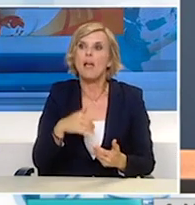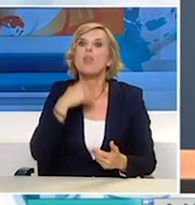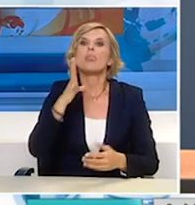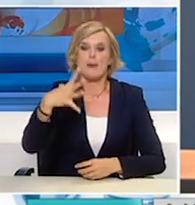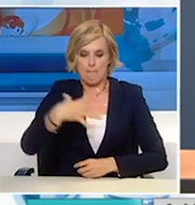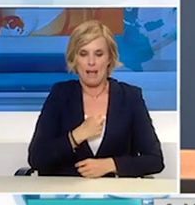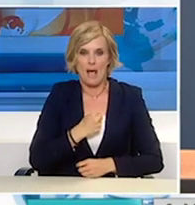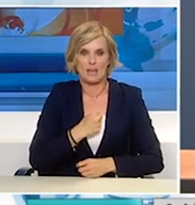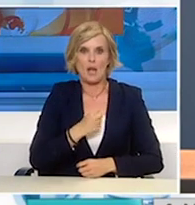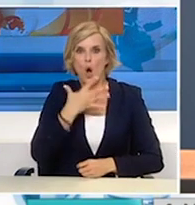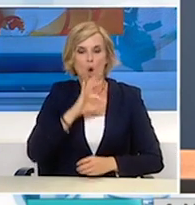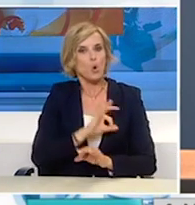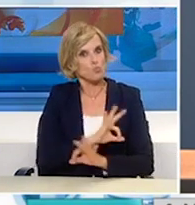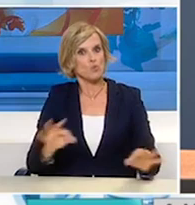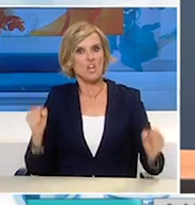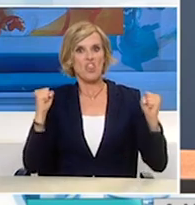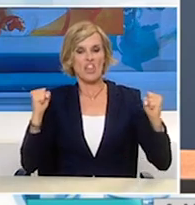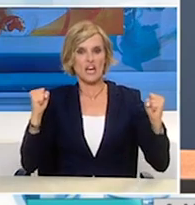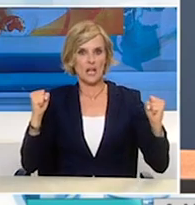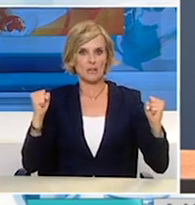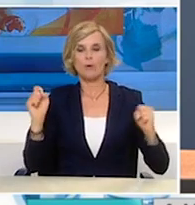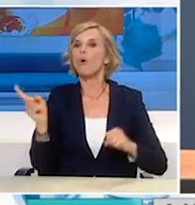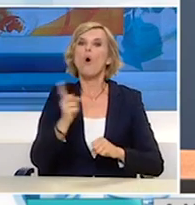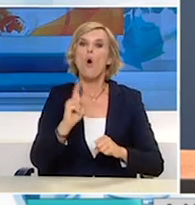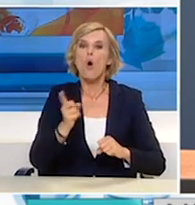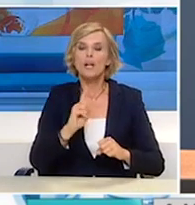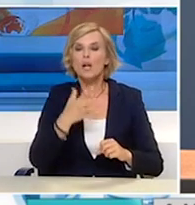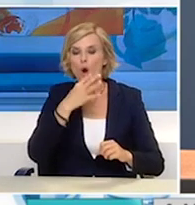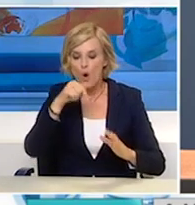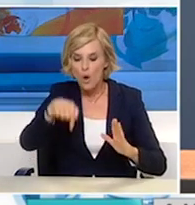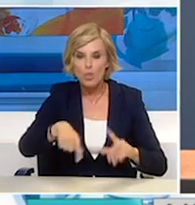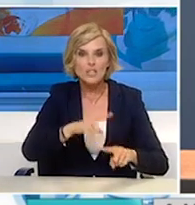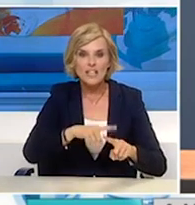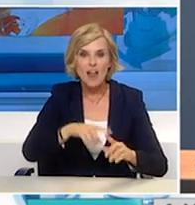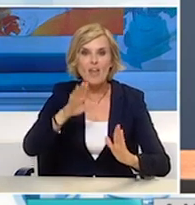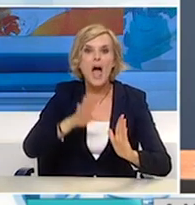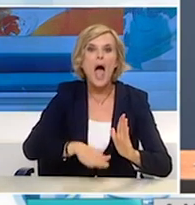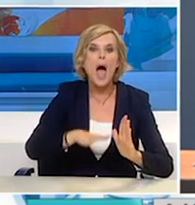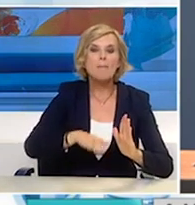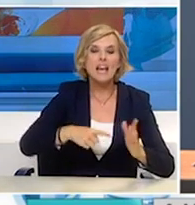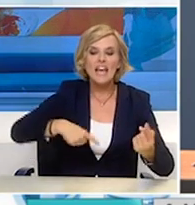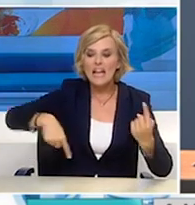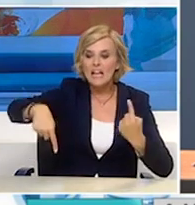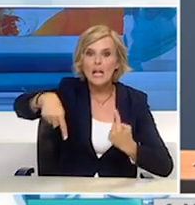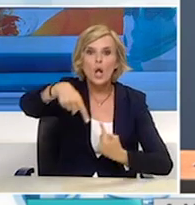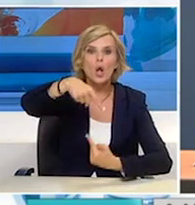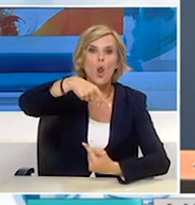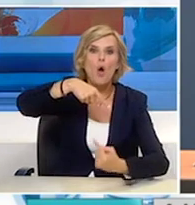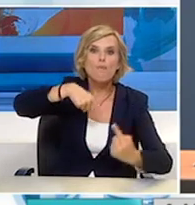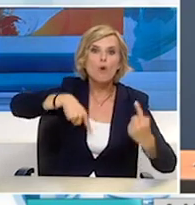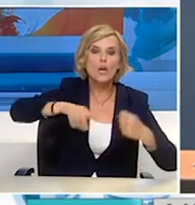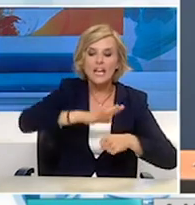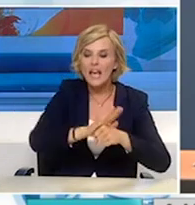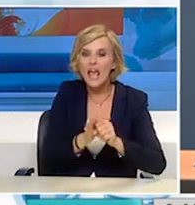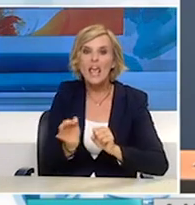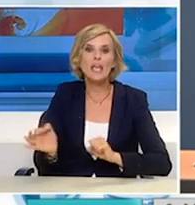αποκτήσαμε κάποια μορφή ανοσίας της Αγέλης, γιατί υπήρχε πάρα πολύ χαμηλή κυκλοφορία του ιού, όπως τεκμηριώνεται και με τα δεδομένα που έχουμε και